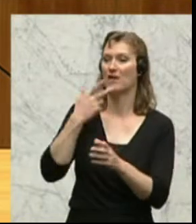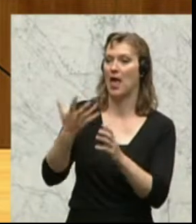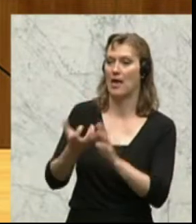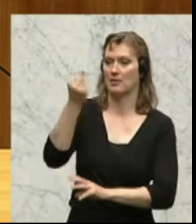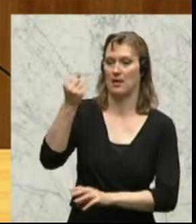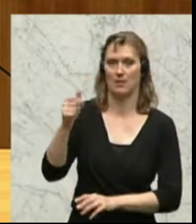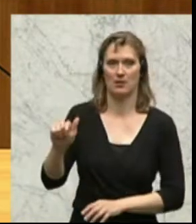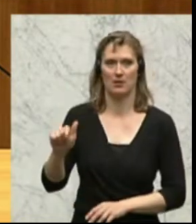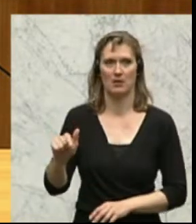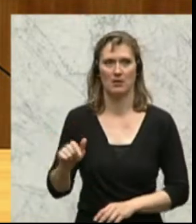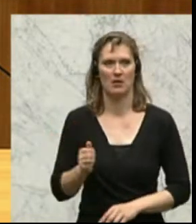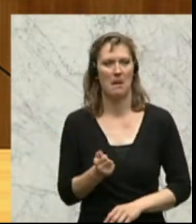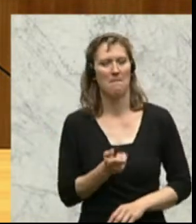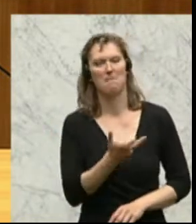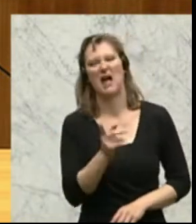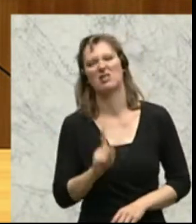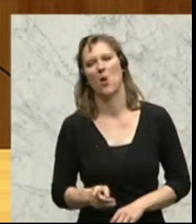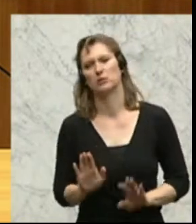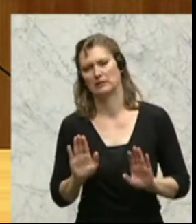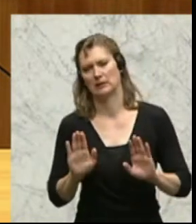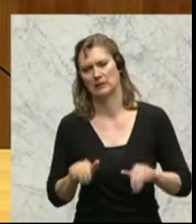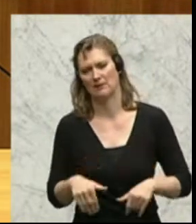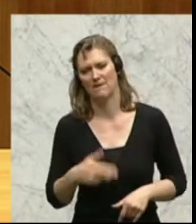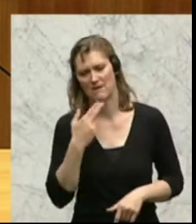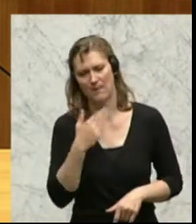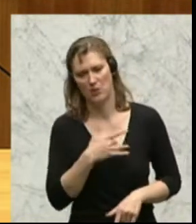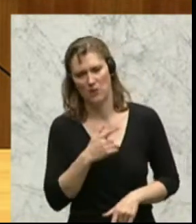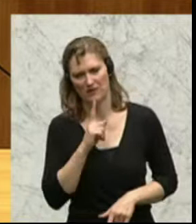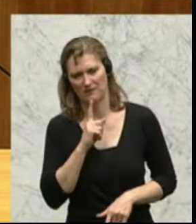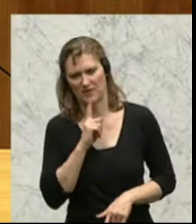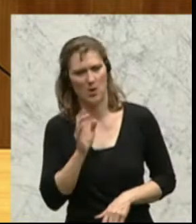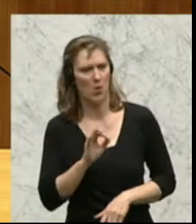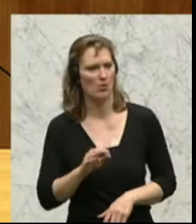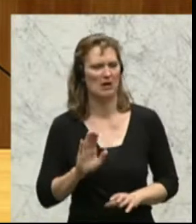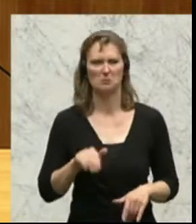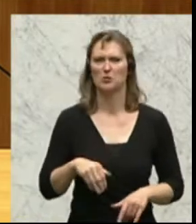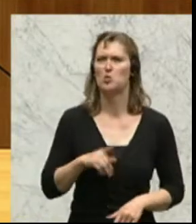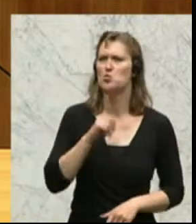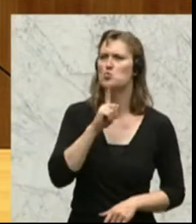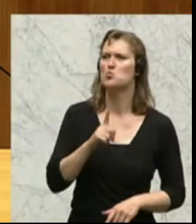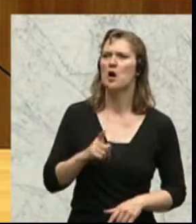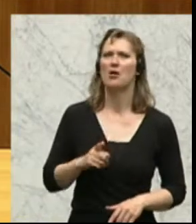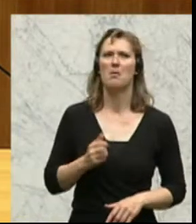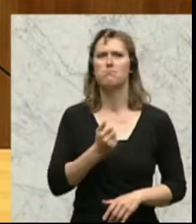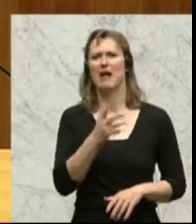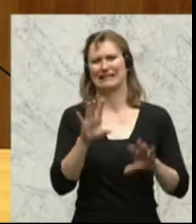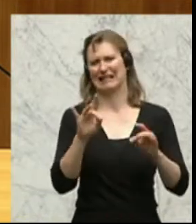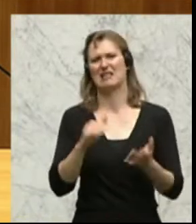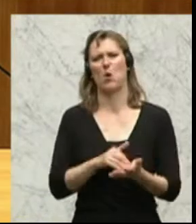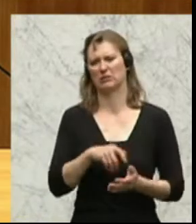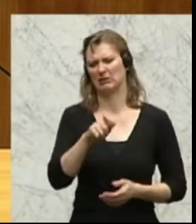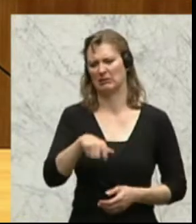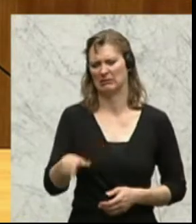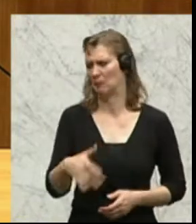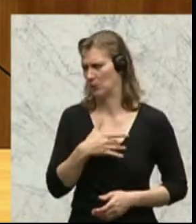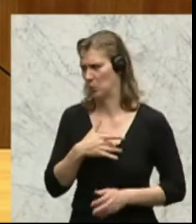nur ein paar Tausend, die betroffen sind. Oder es sind ja nur ein paar Zehntausend, die betroffen